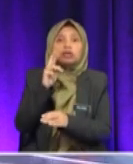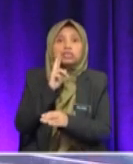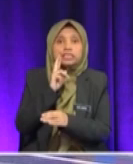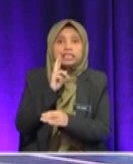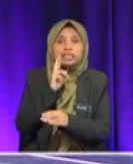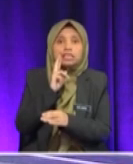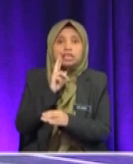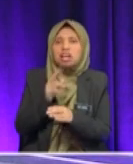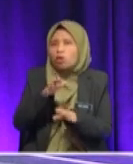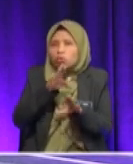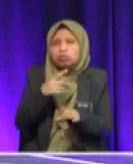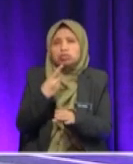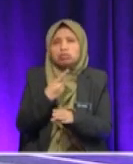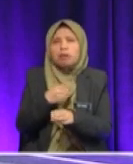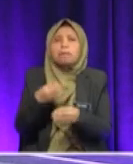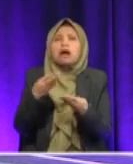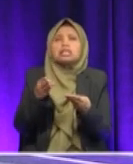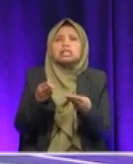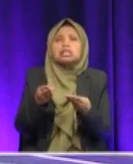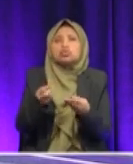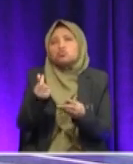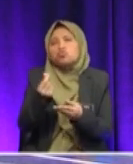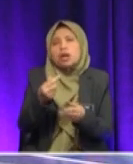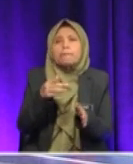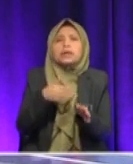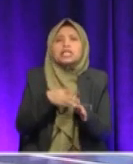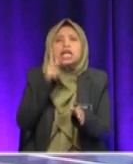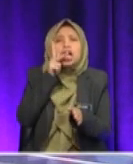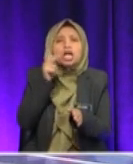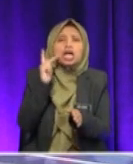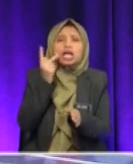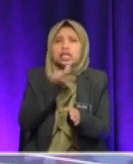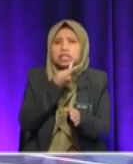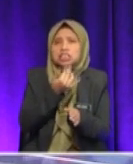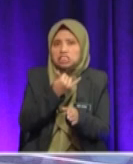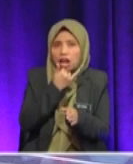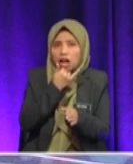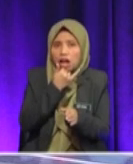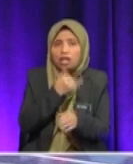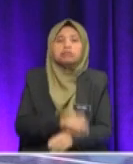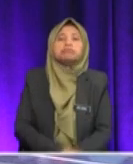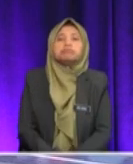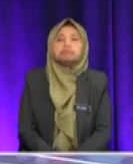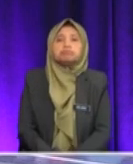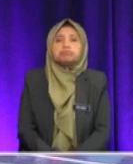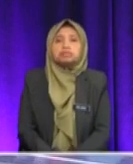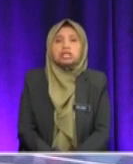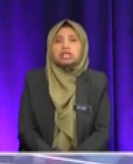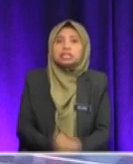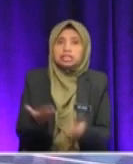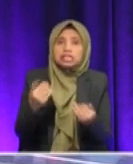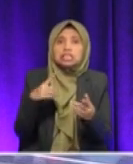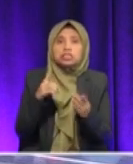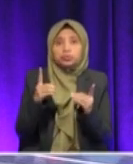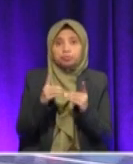kita terus D'Pas pandang kekalah bagi-bagi ataupun duit bikin Yulan Okelah baik baik-baiklah areke